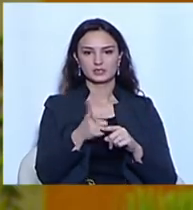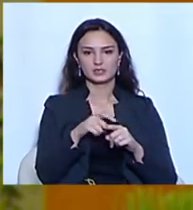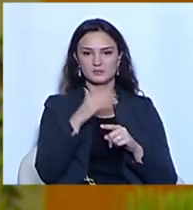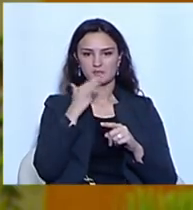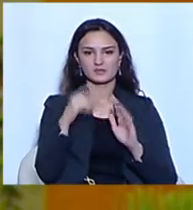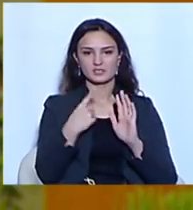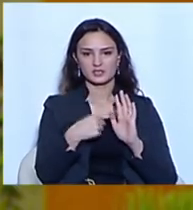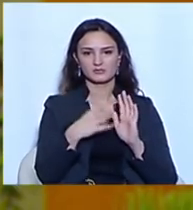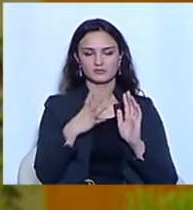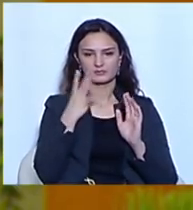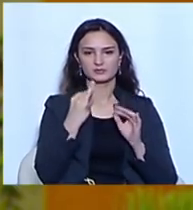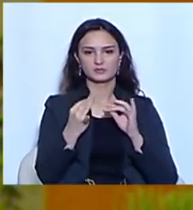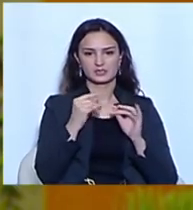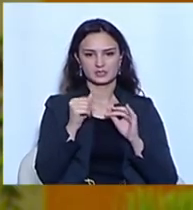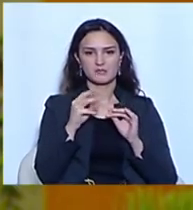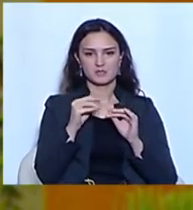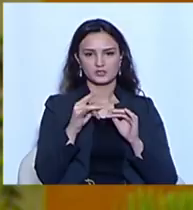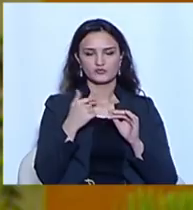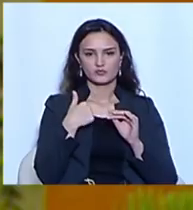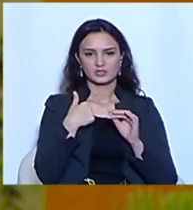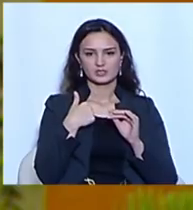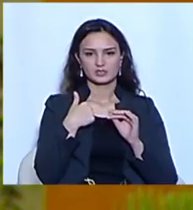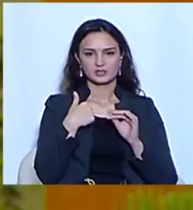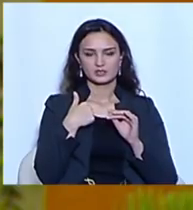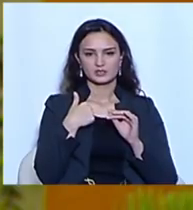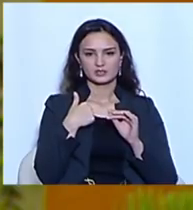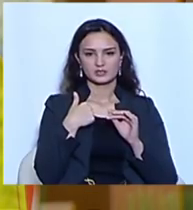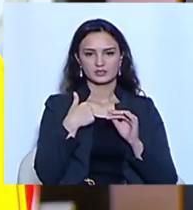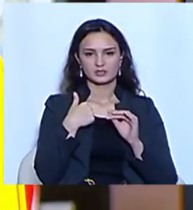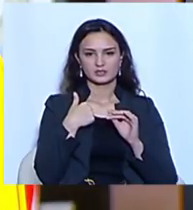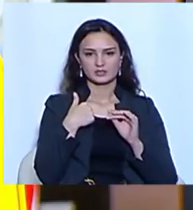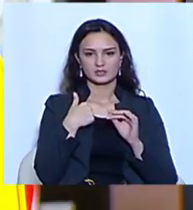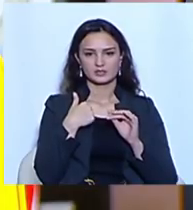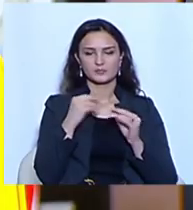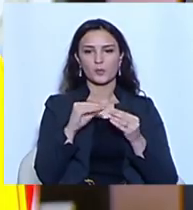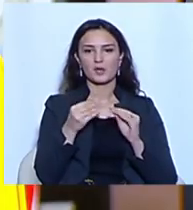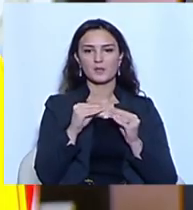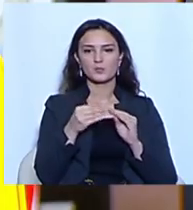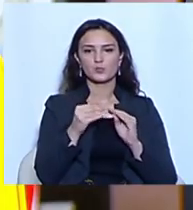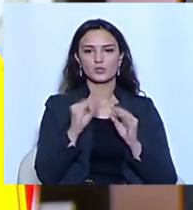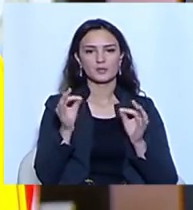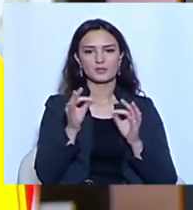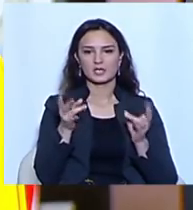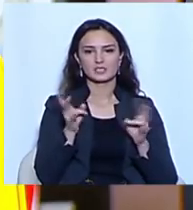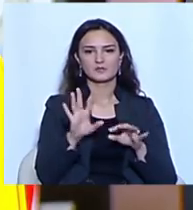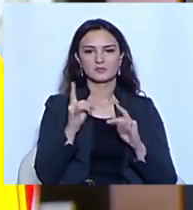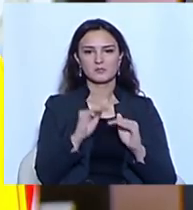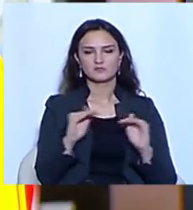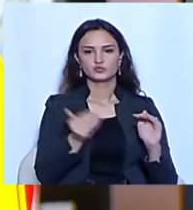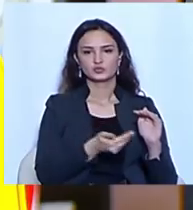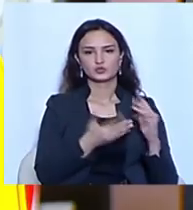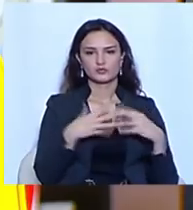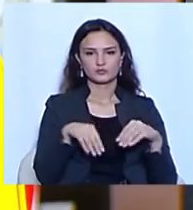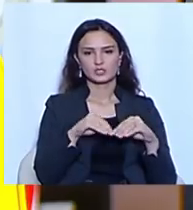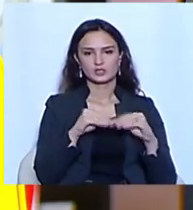ბევრ საკითხზე გვისაუბრია ქალბატონ თამარ. ჩვენ არ დაგვიტოვია პრაქტიკულად არც ერთი პრობლემური მხარე ბავშვის ცხოვრების და